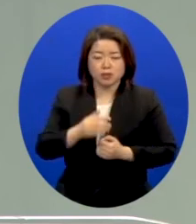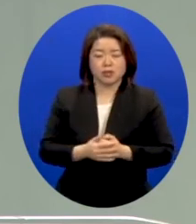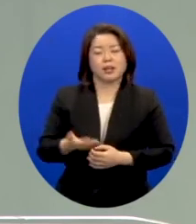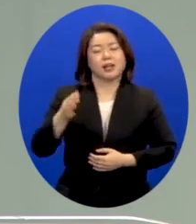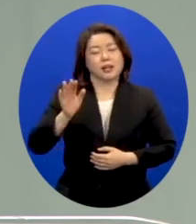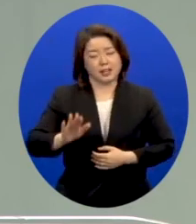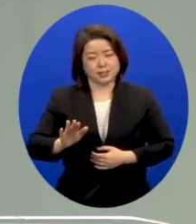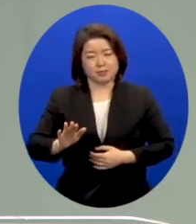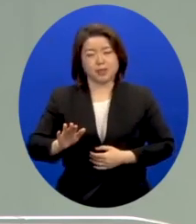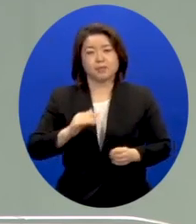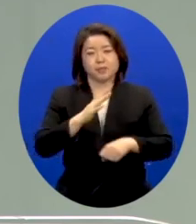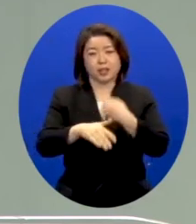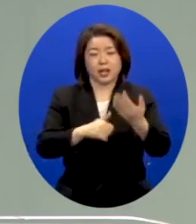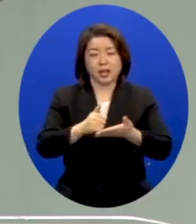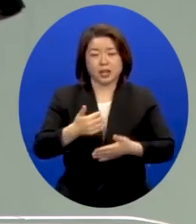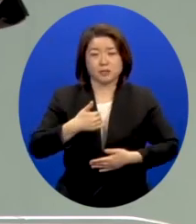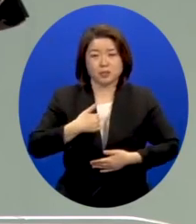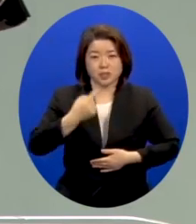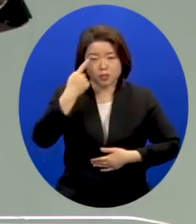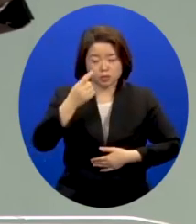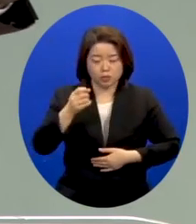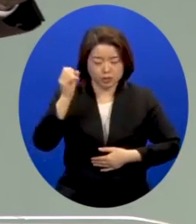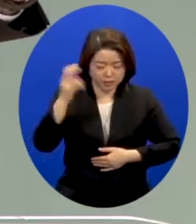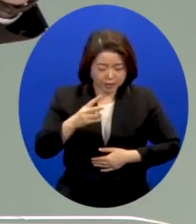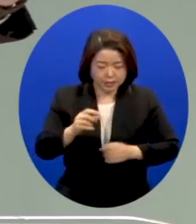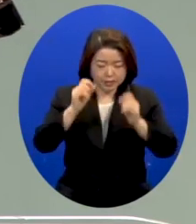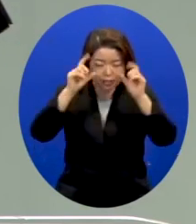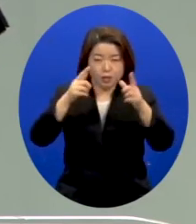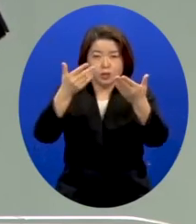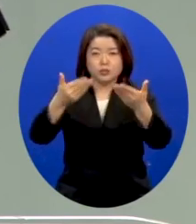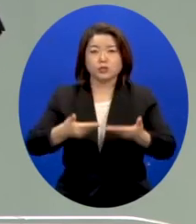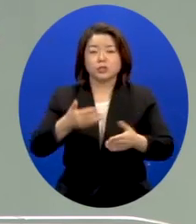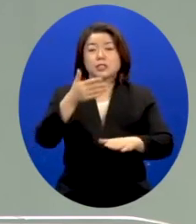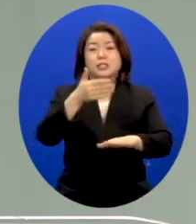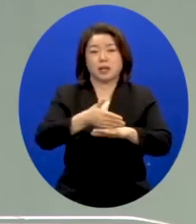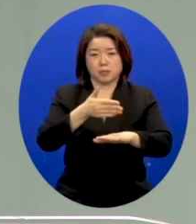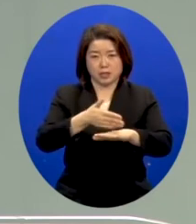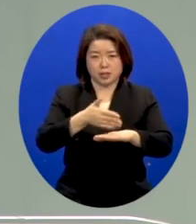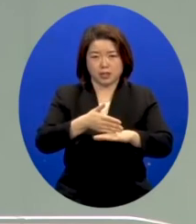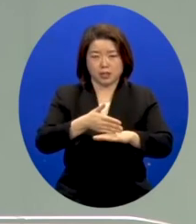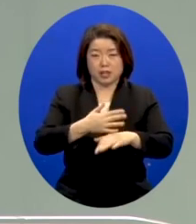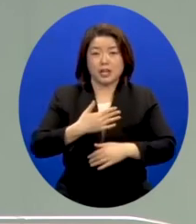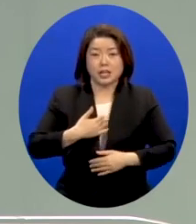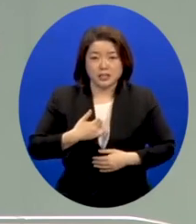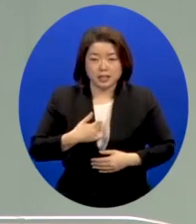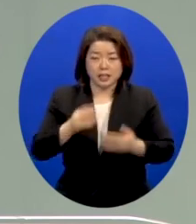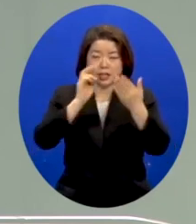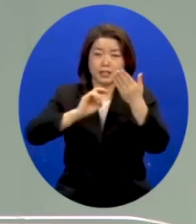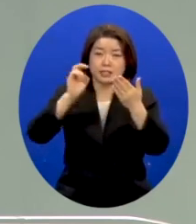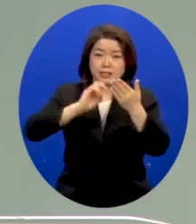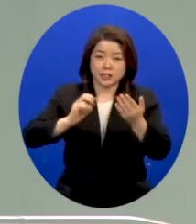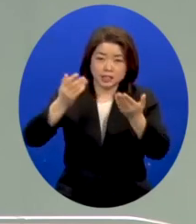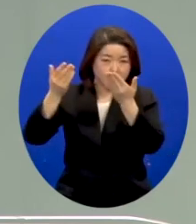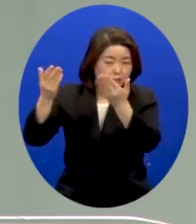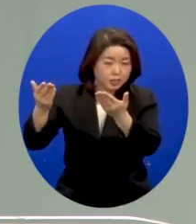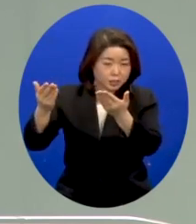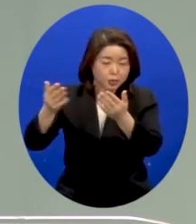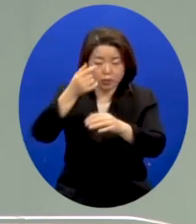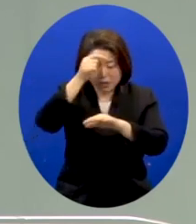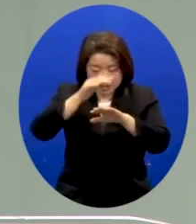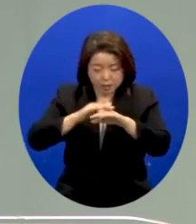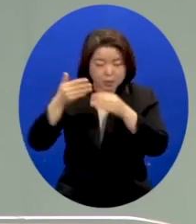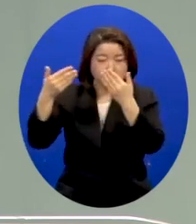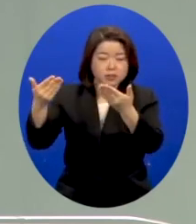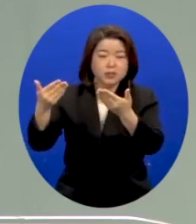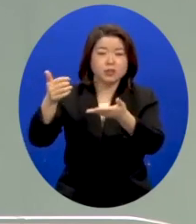제 눈을 다시 열어 주시니 감사 제가 찬양하고 예배할 분은 오직 하나님 밖에